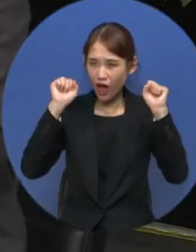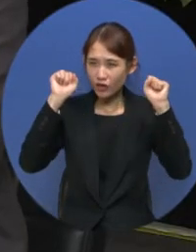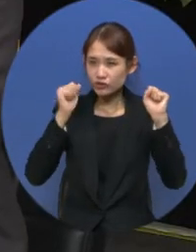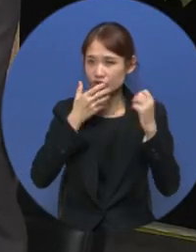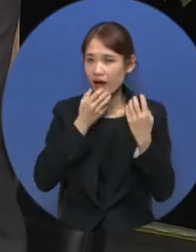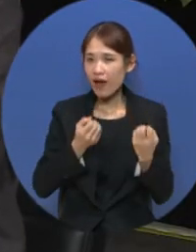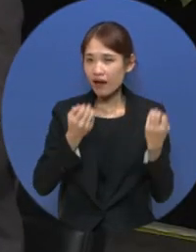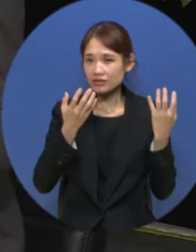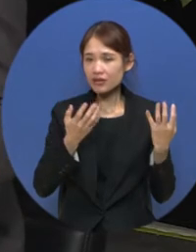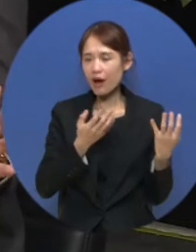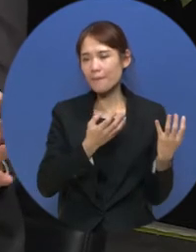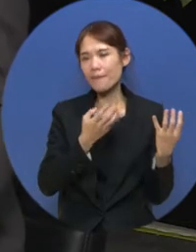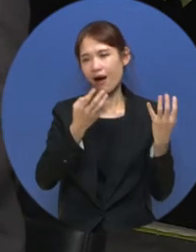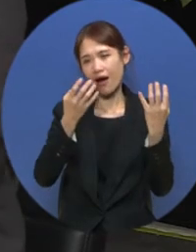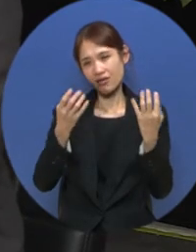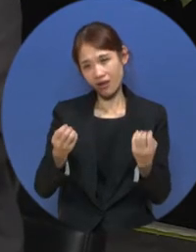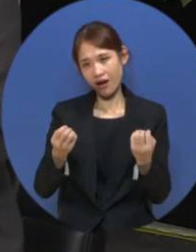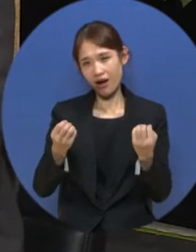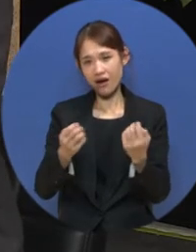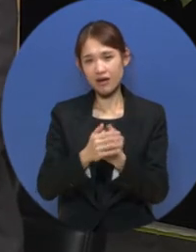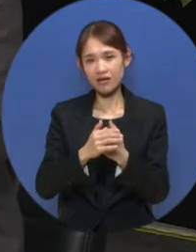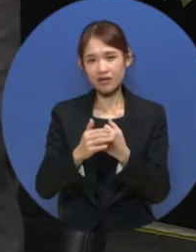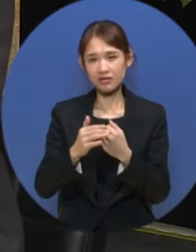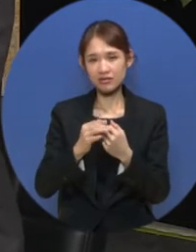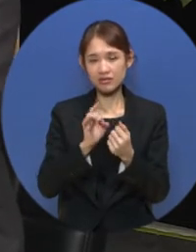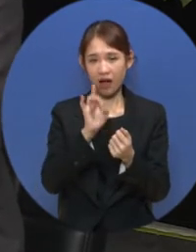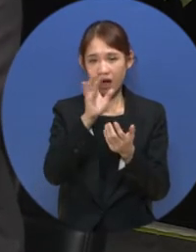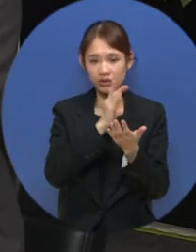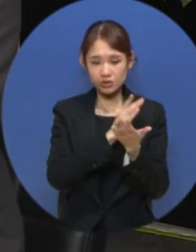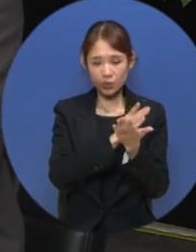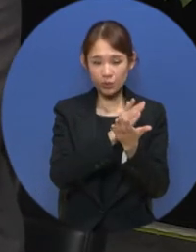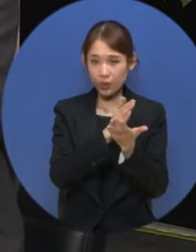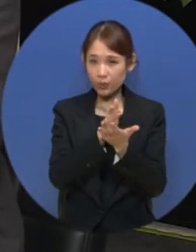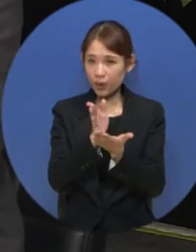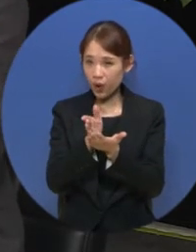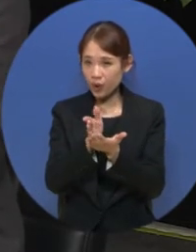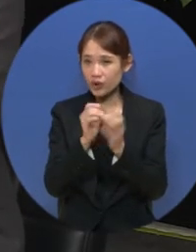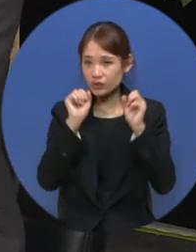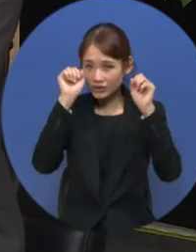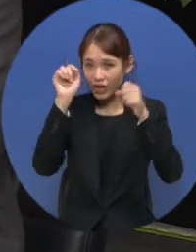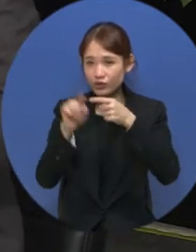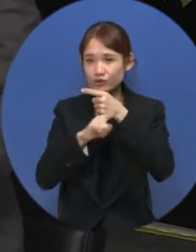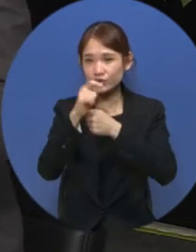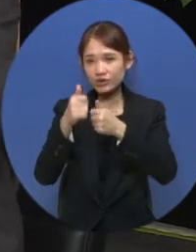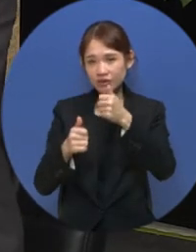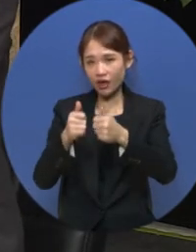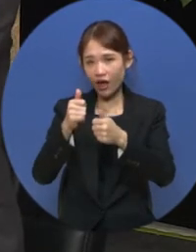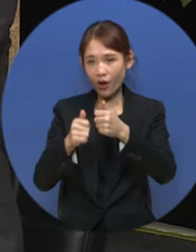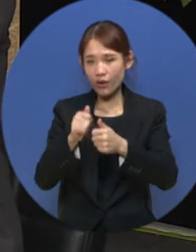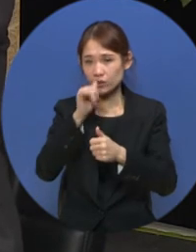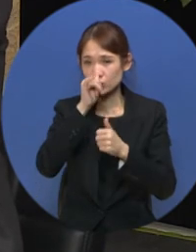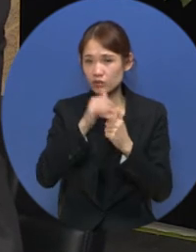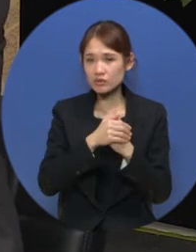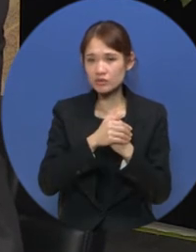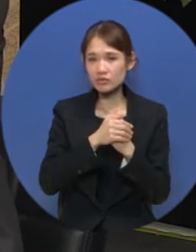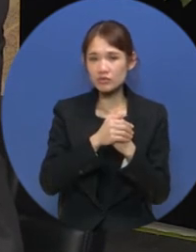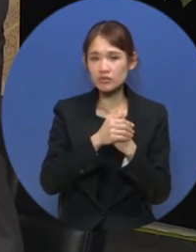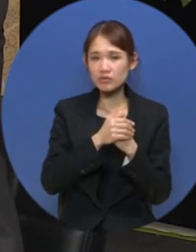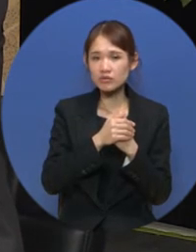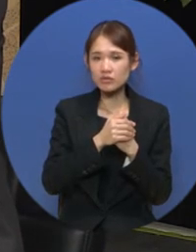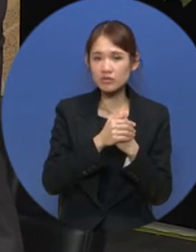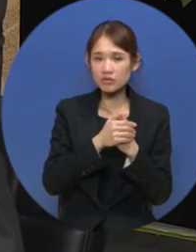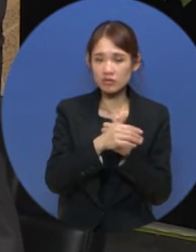체육 행사들이 상당히 많으세요. 네. 각 뭐 종목별로 또 체육대회도 전국 곳곳에 있고 그래서 저희가 이제